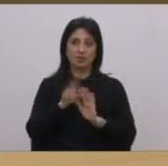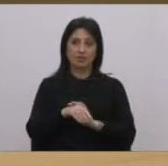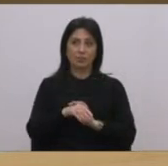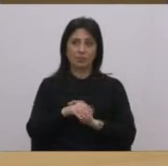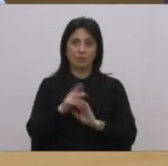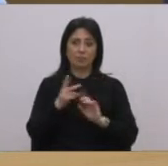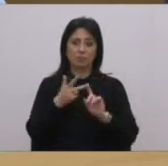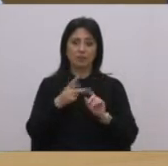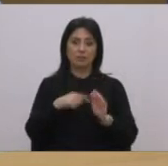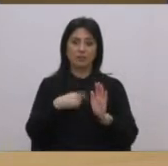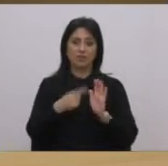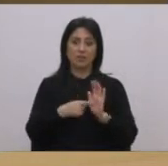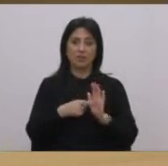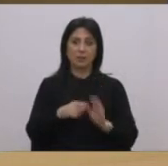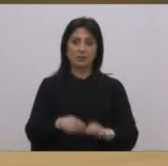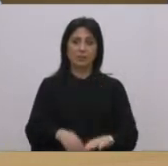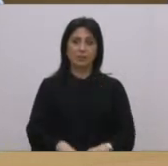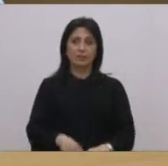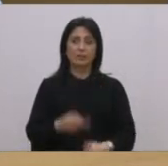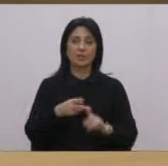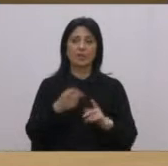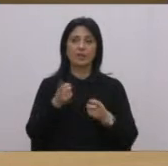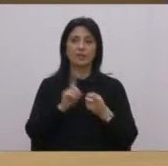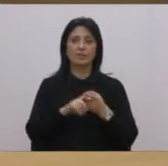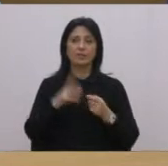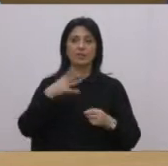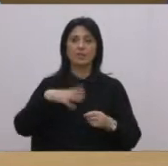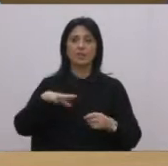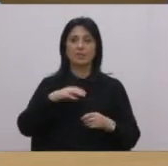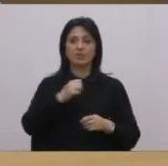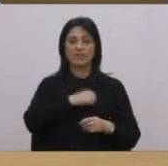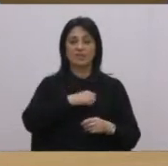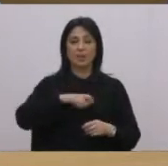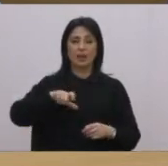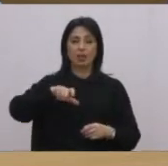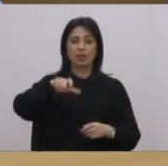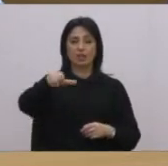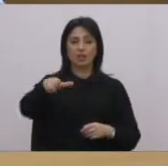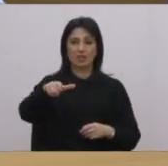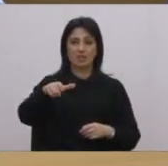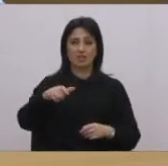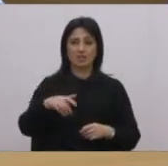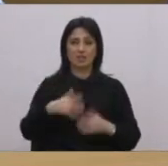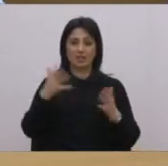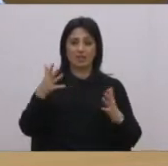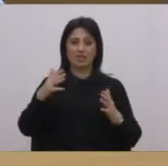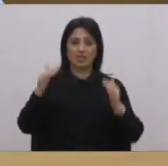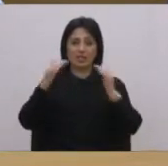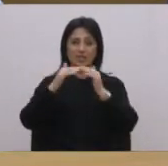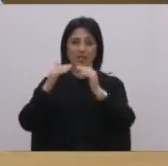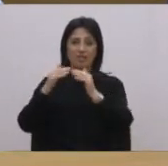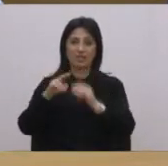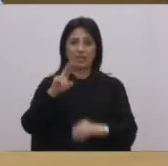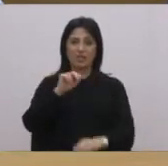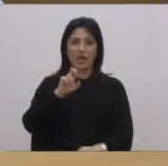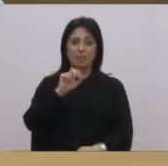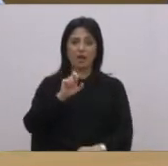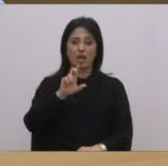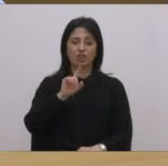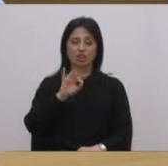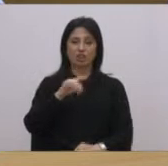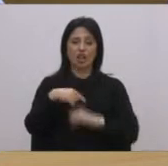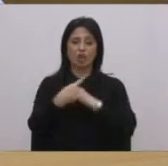და მესამე საკითხი ეს ეხება საქართველოს სამხედრო გზაზე მდებარე დიდ დასახლებას, დაბაჟინვალს, რომელიც